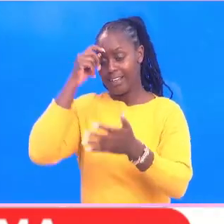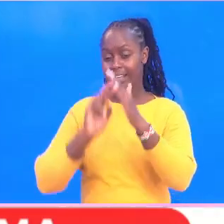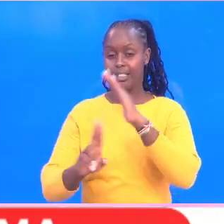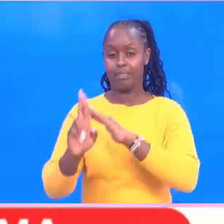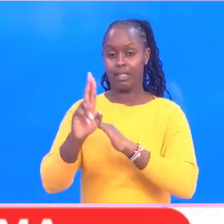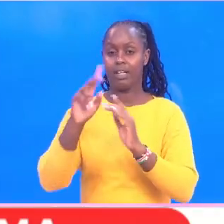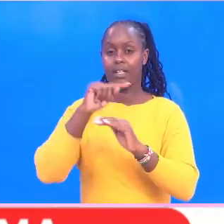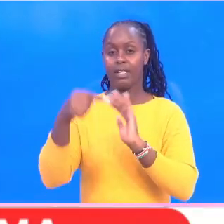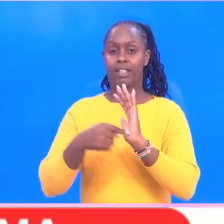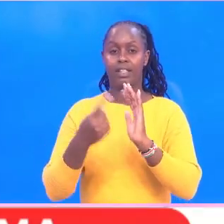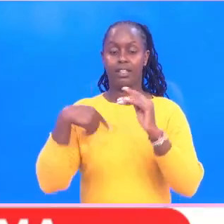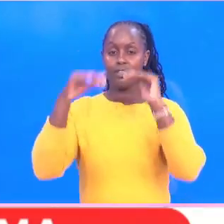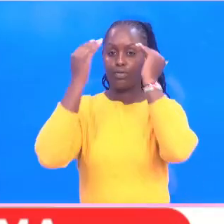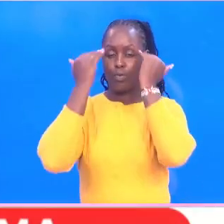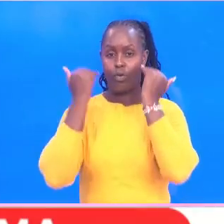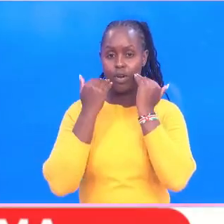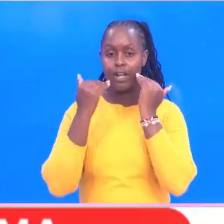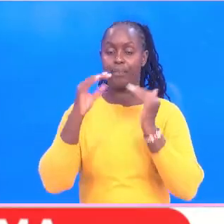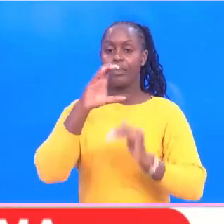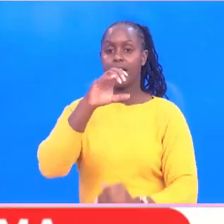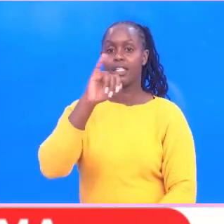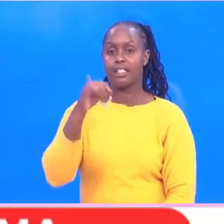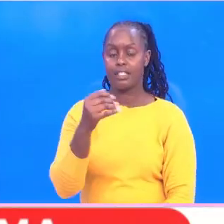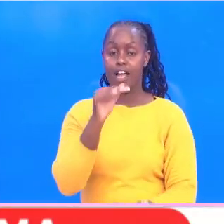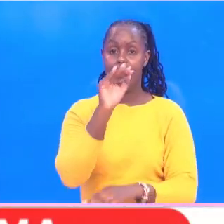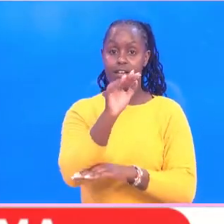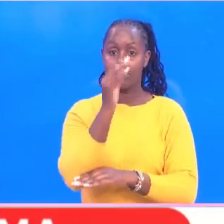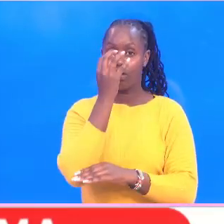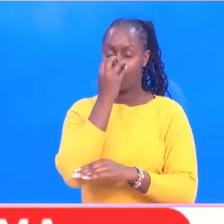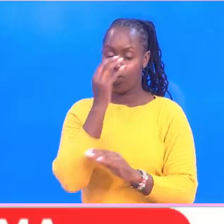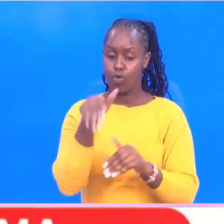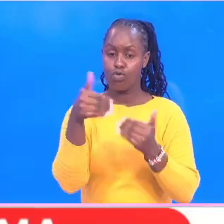Koome akimkomoa rais akimtaka kutoa ushahidi wa madai yake.